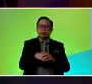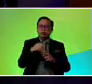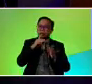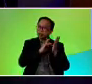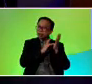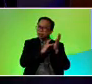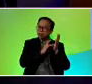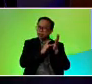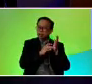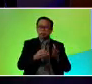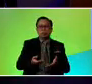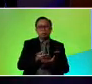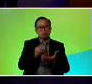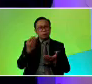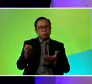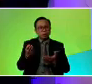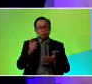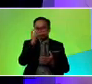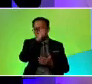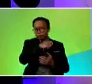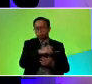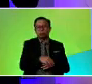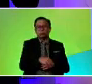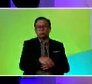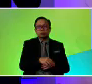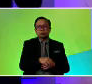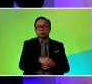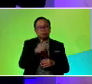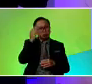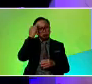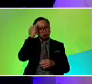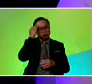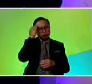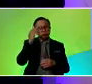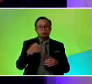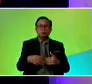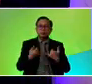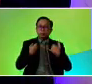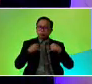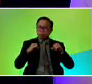apa Ini barang tiruan sebagainya itu kita tahu saja jenis-jenis yang